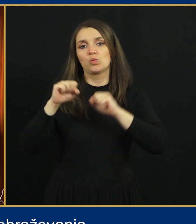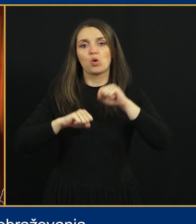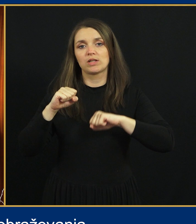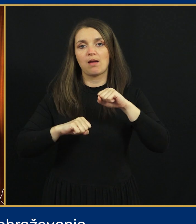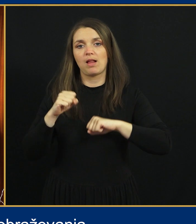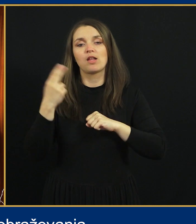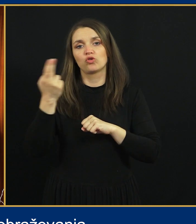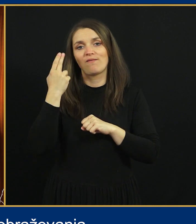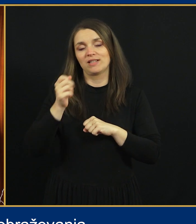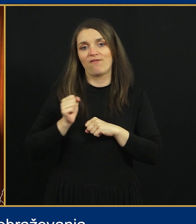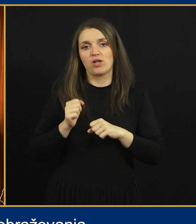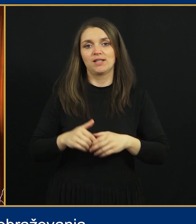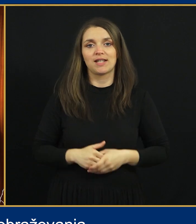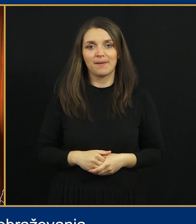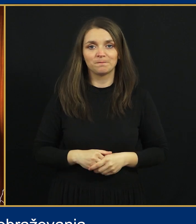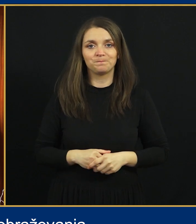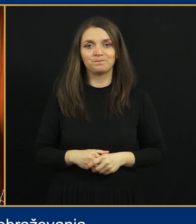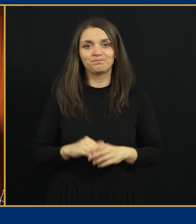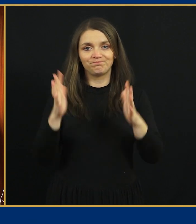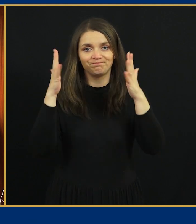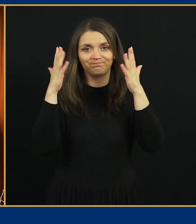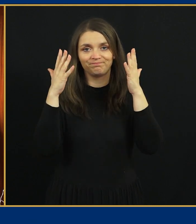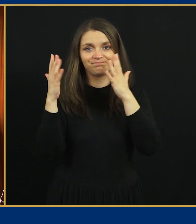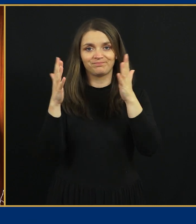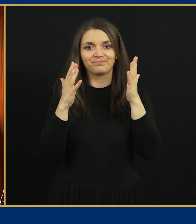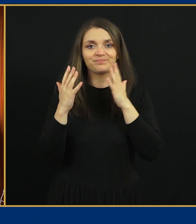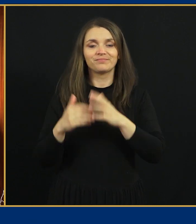in usposabljanja Slovenske vojske.